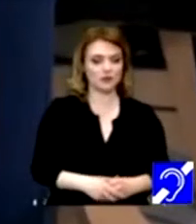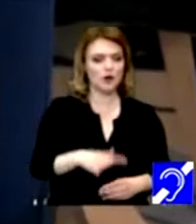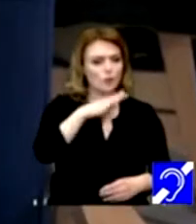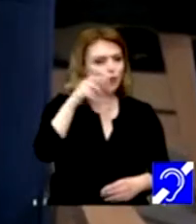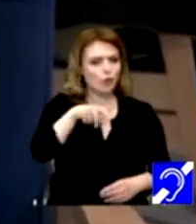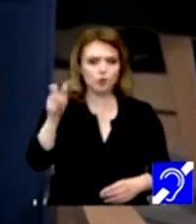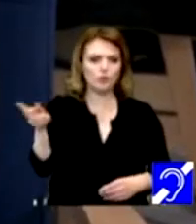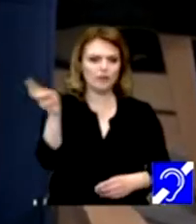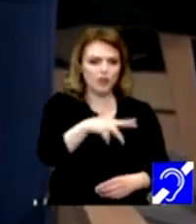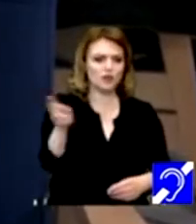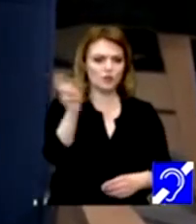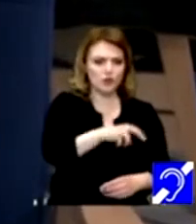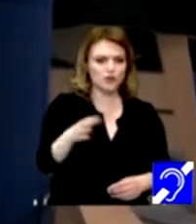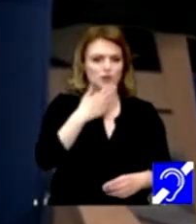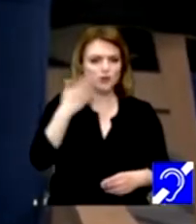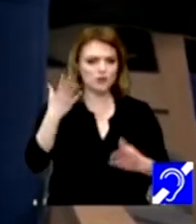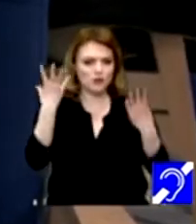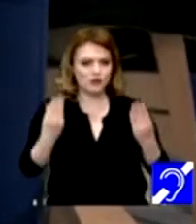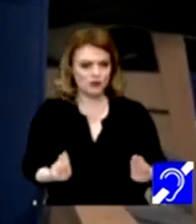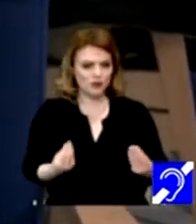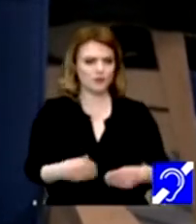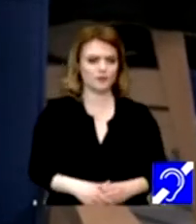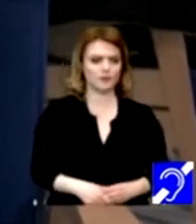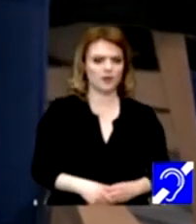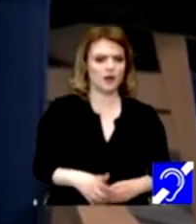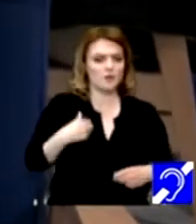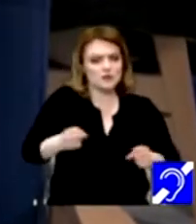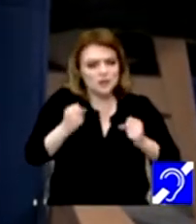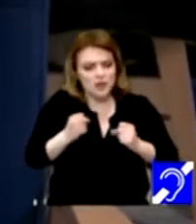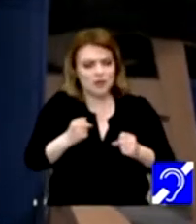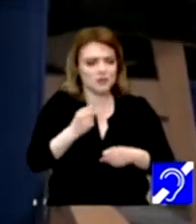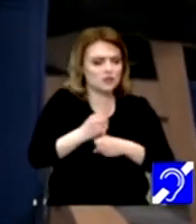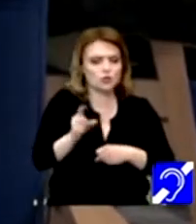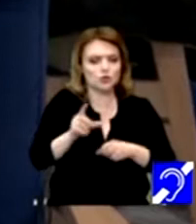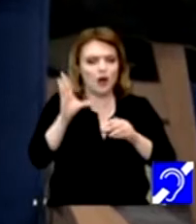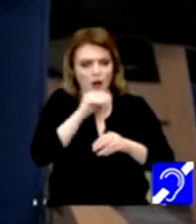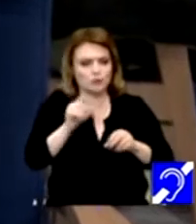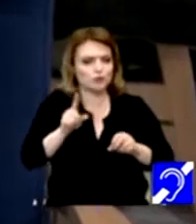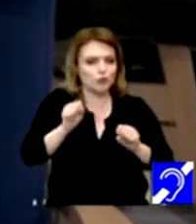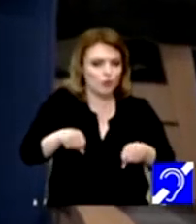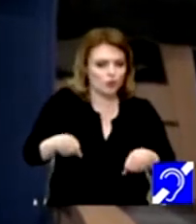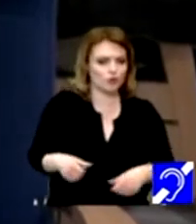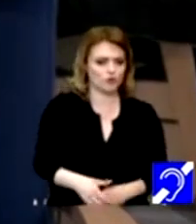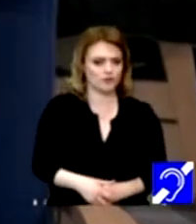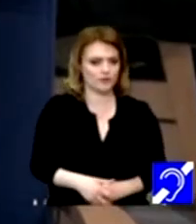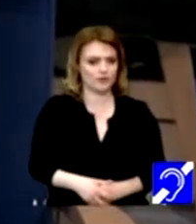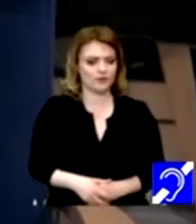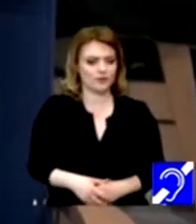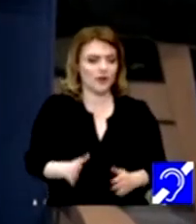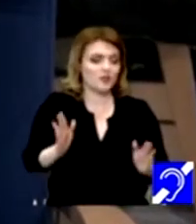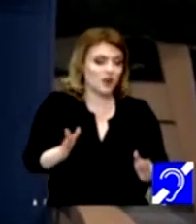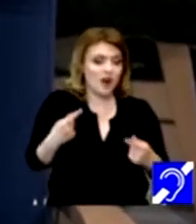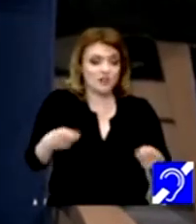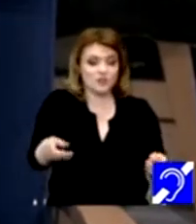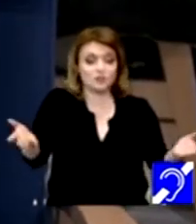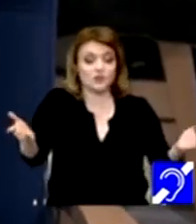viniendo muchísima más gente los últimos días. Bueno, hacemos lo que podemos, la verdad. Es verdad que no podemos tampoco hacer